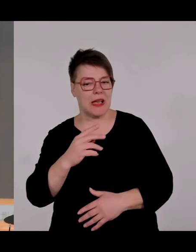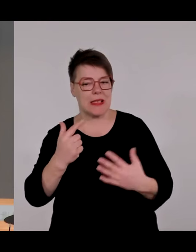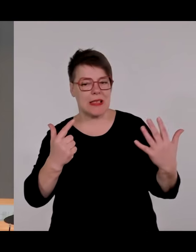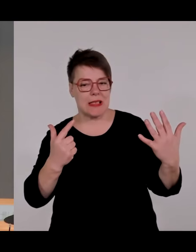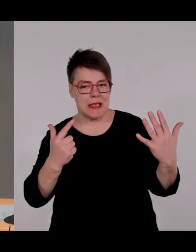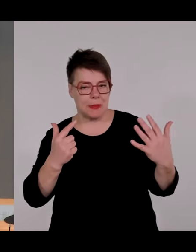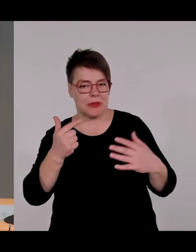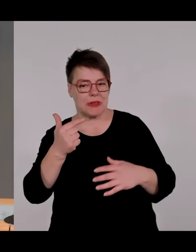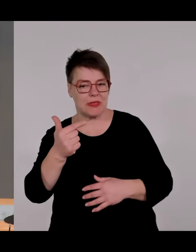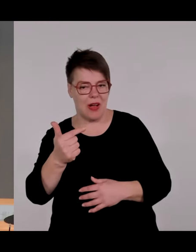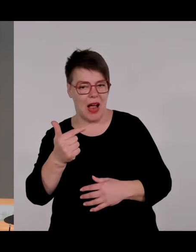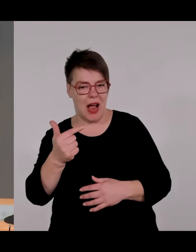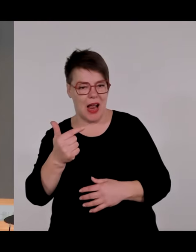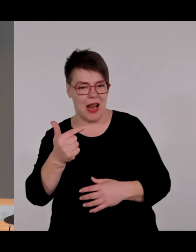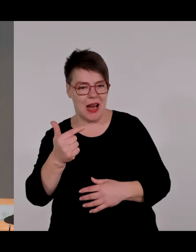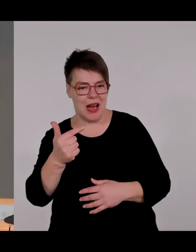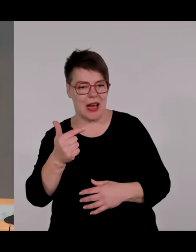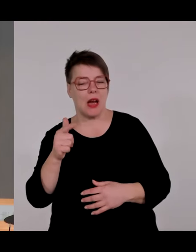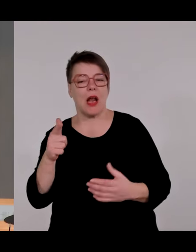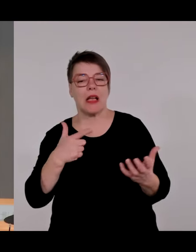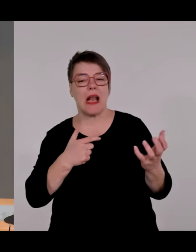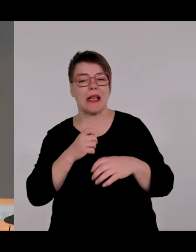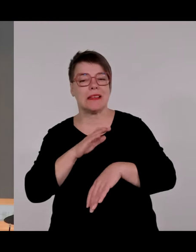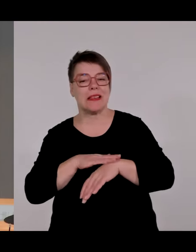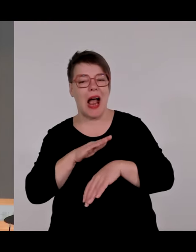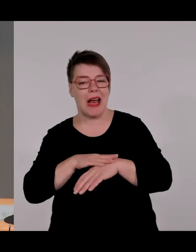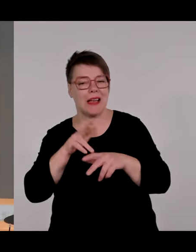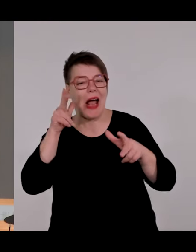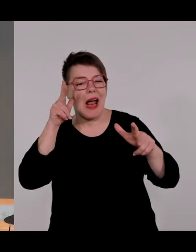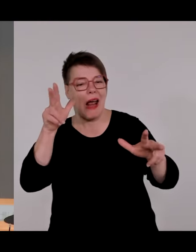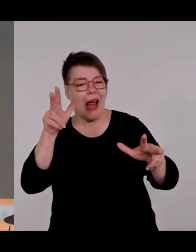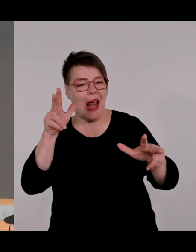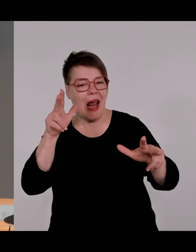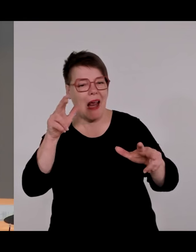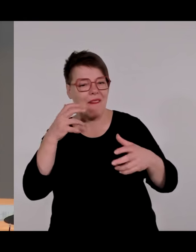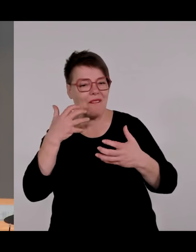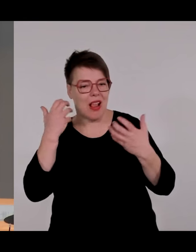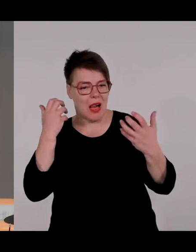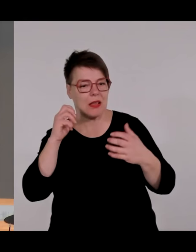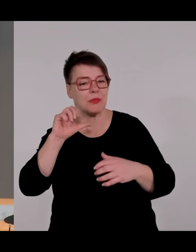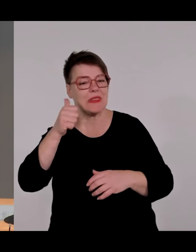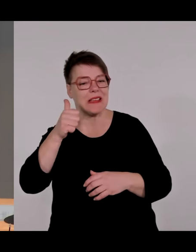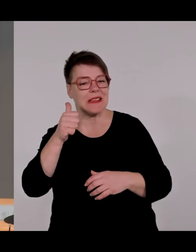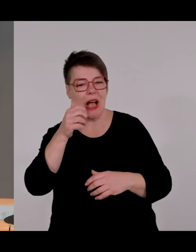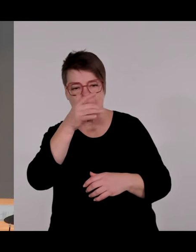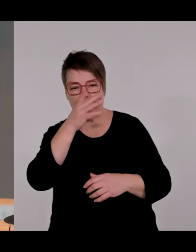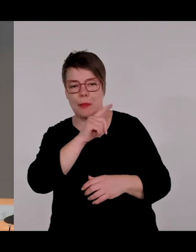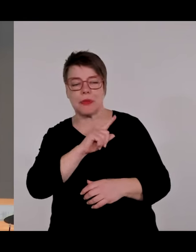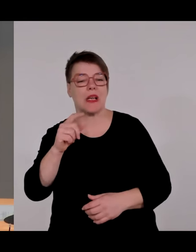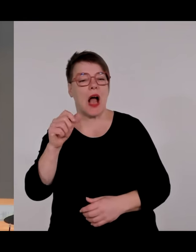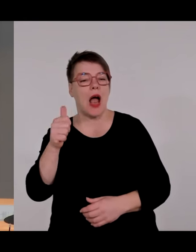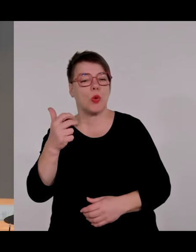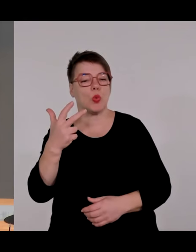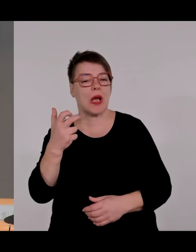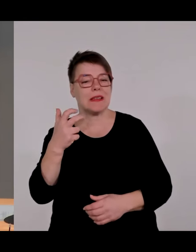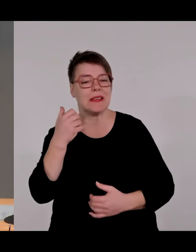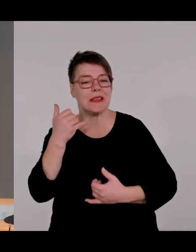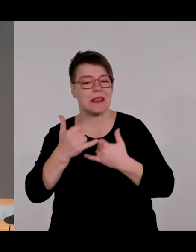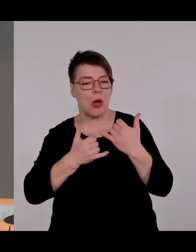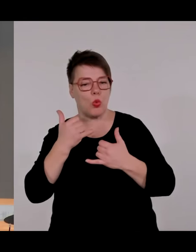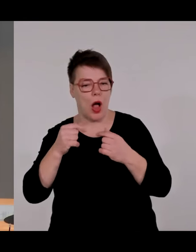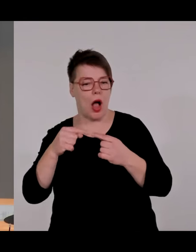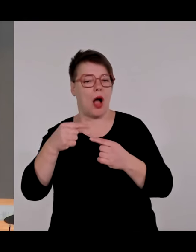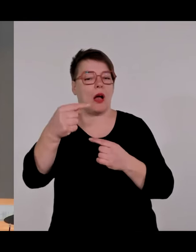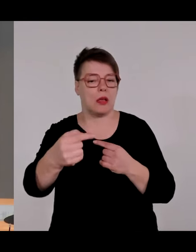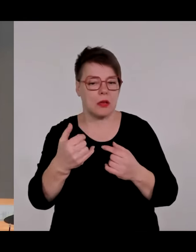zurückgezogen. Am Montag sind folgende 5 Anträge auf Durchführung einer Aktuellen Stunde eingegangen. Antrag der Fraktion der